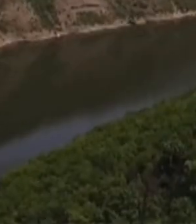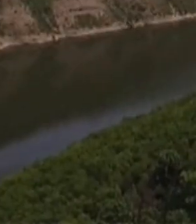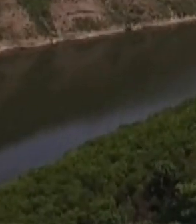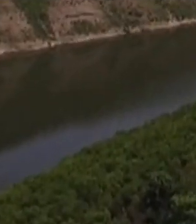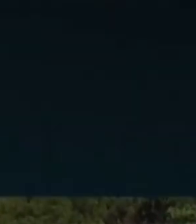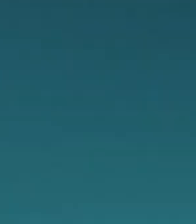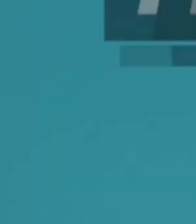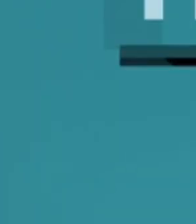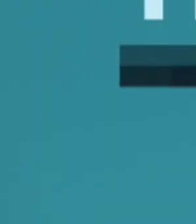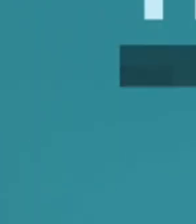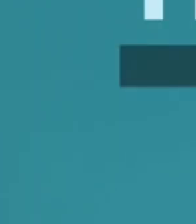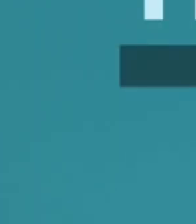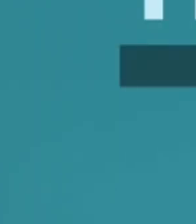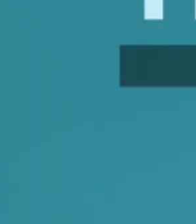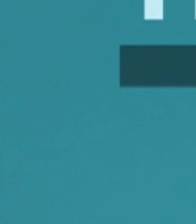Музика